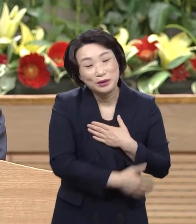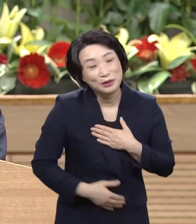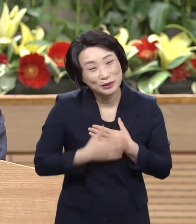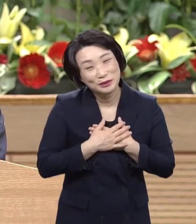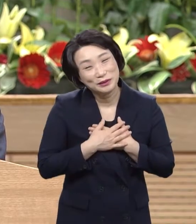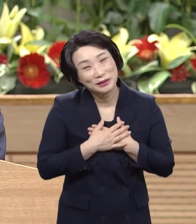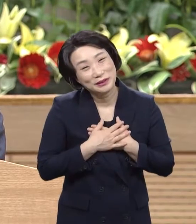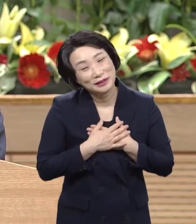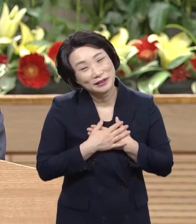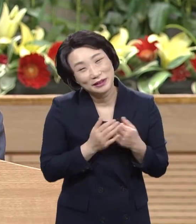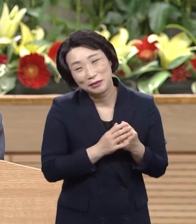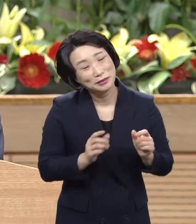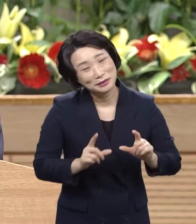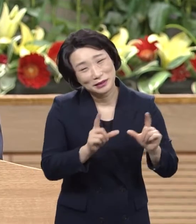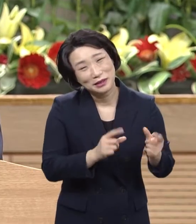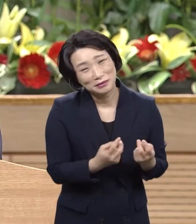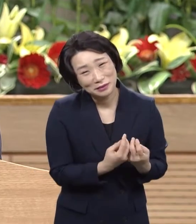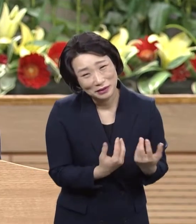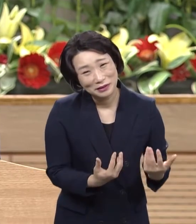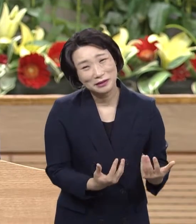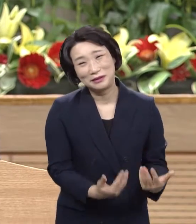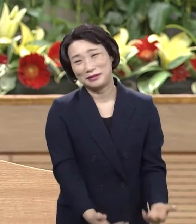육신 녀석 때문에 살 길이 있겠어.